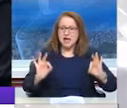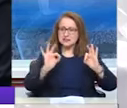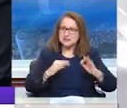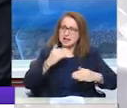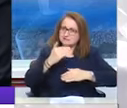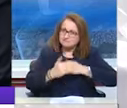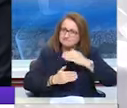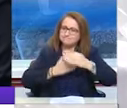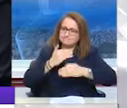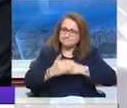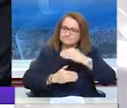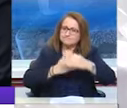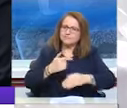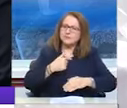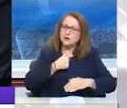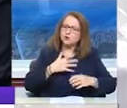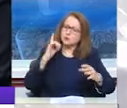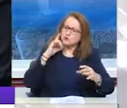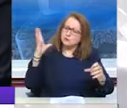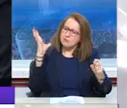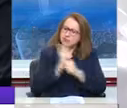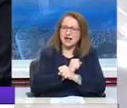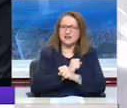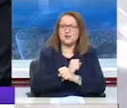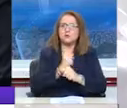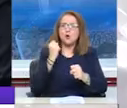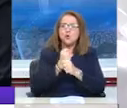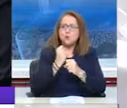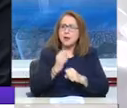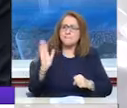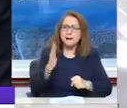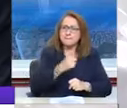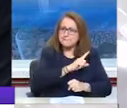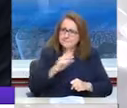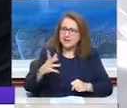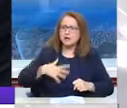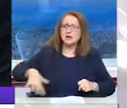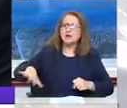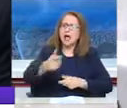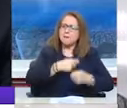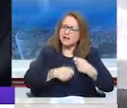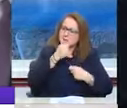κρίσης, θα κρατήσουμε τον παραγωγικό ιστό και τις θέσεις εργασίας ζωντανές. Σας ευχαριστώ.